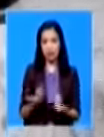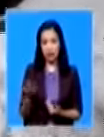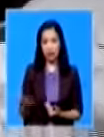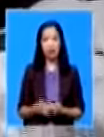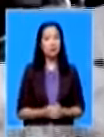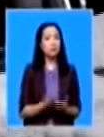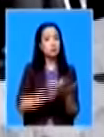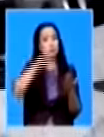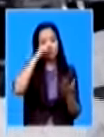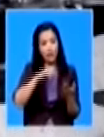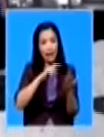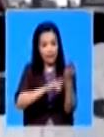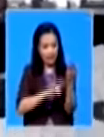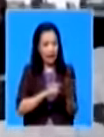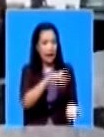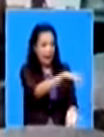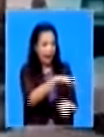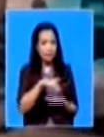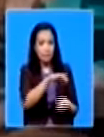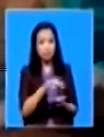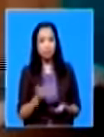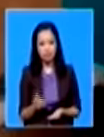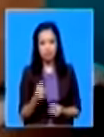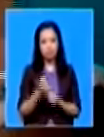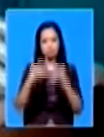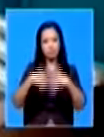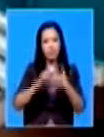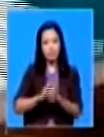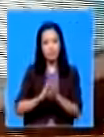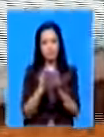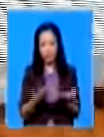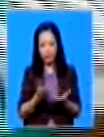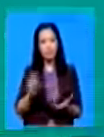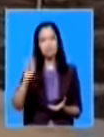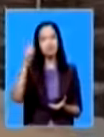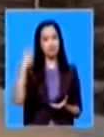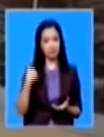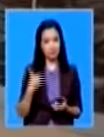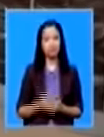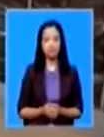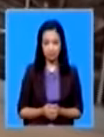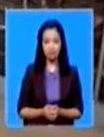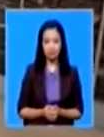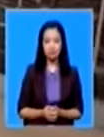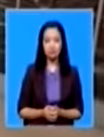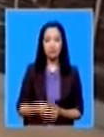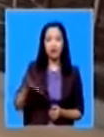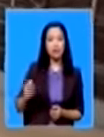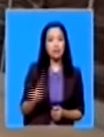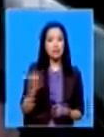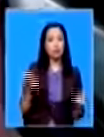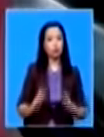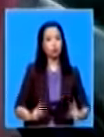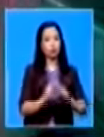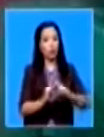ทศไทยก็ยางที่รับซื้อมาส่วนนึงเนี่ยให้เข้าไปต้นทุนการผลิตแล้วก็กลับมาสู่สิ่งที่เราใช้ตามกระทรวงต่างๆแก้กฎหมายให้เ